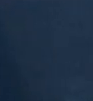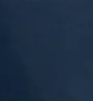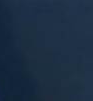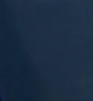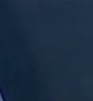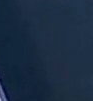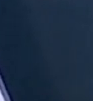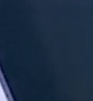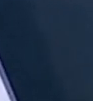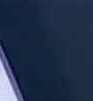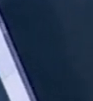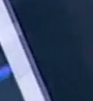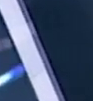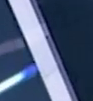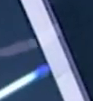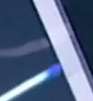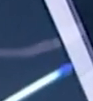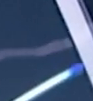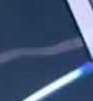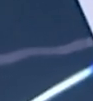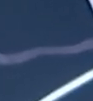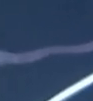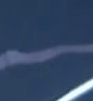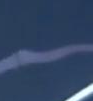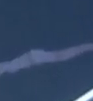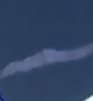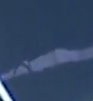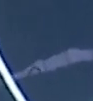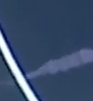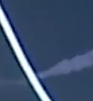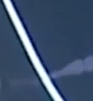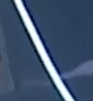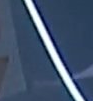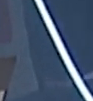лайки, пишите комментарии. Не забывайте включить колокольчик, чтобы всегда быть в курсе самого важного.